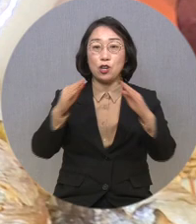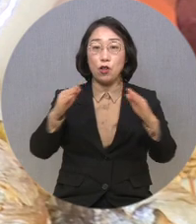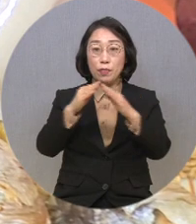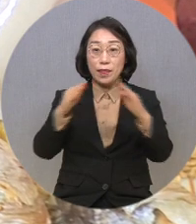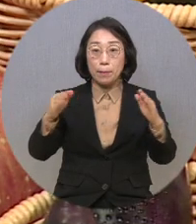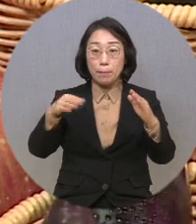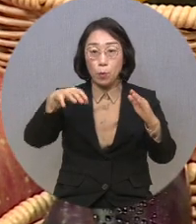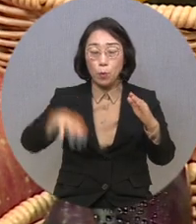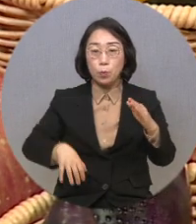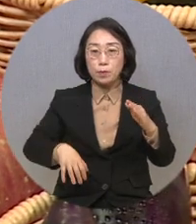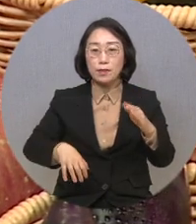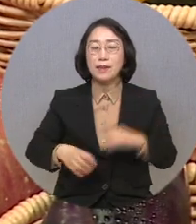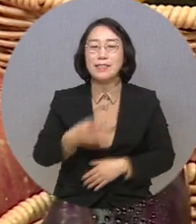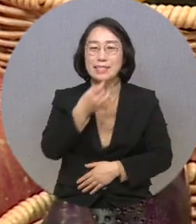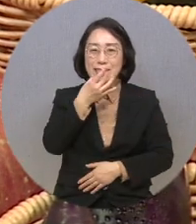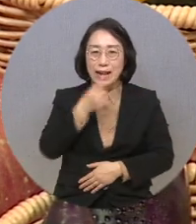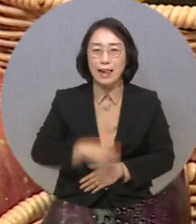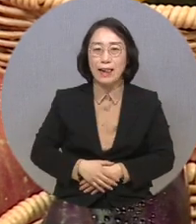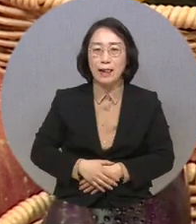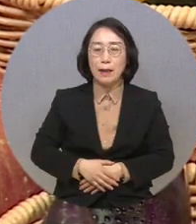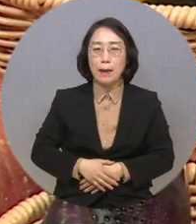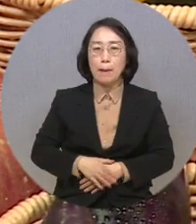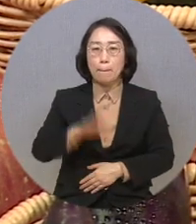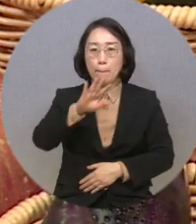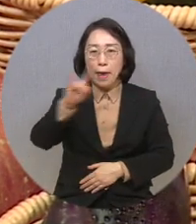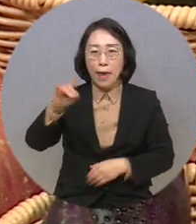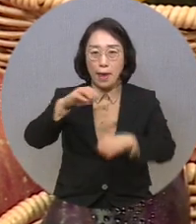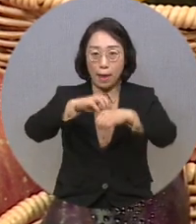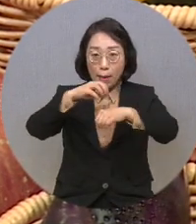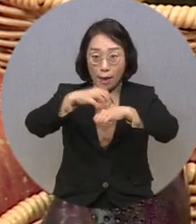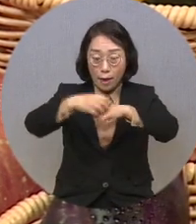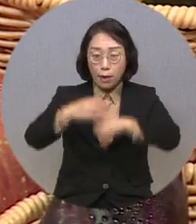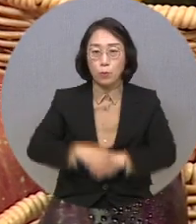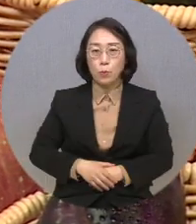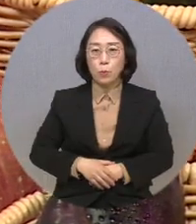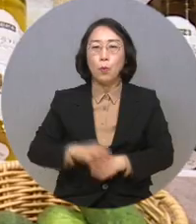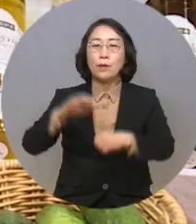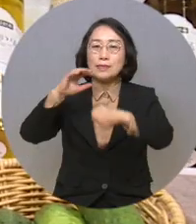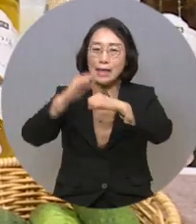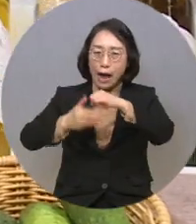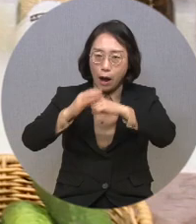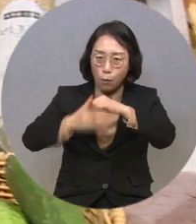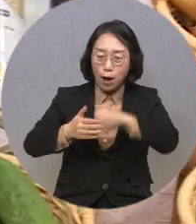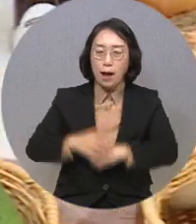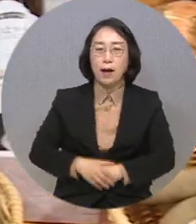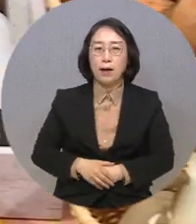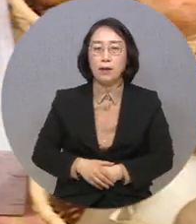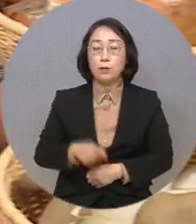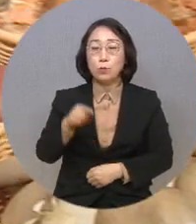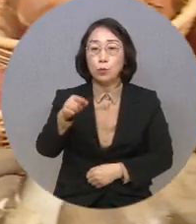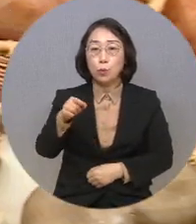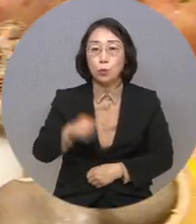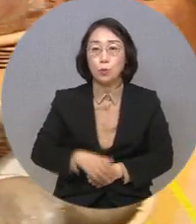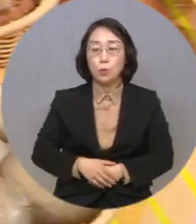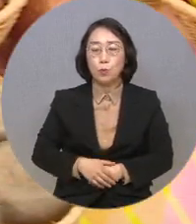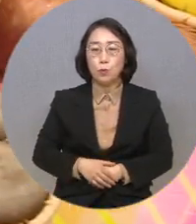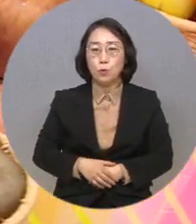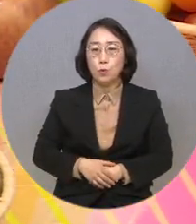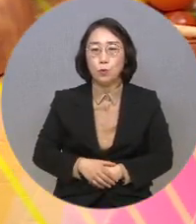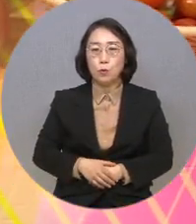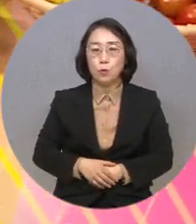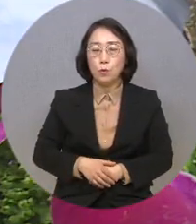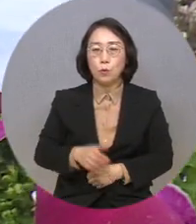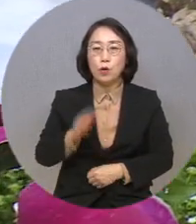새청무, 나주의 배, 그 다음에 장성의 사과, 그 다음에 수산물로는 영광의